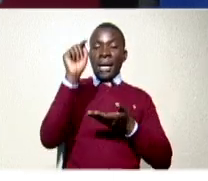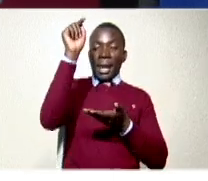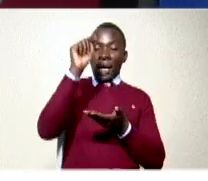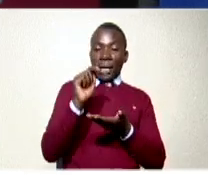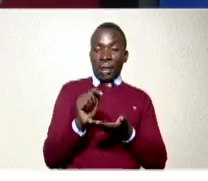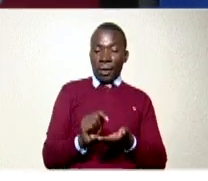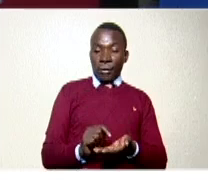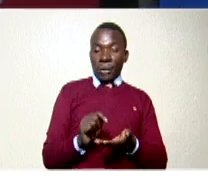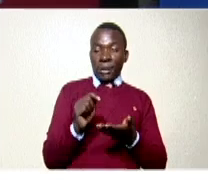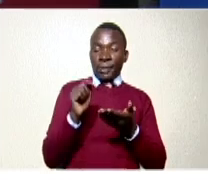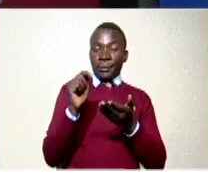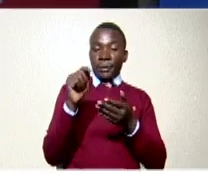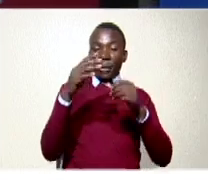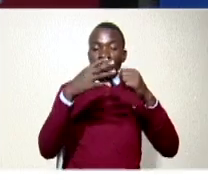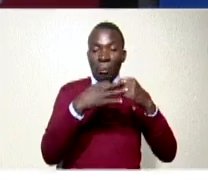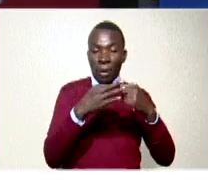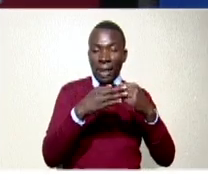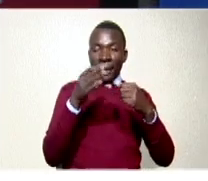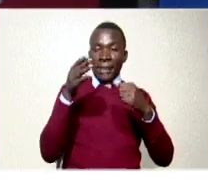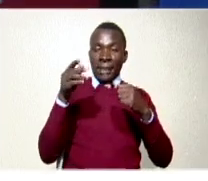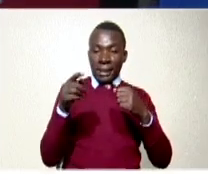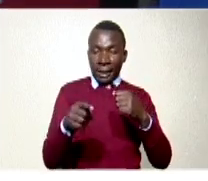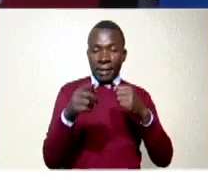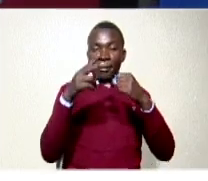karagabanutse ku rugero